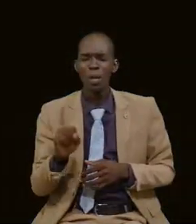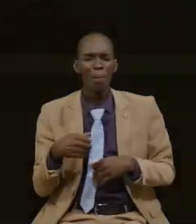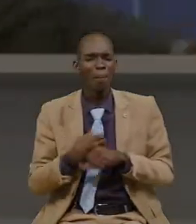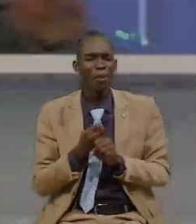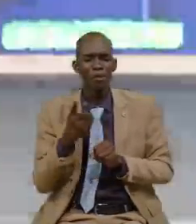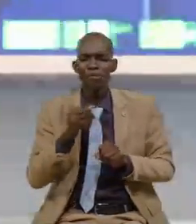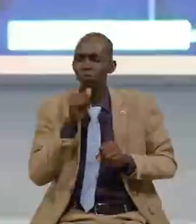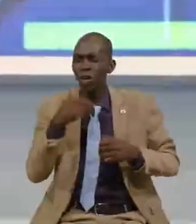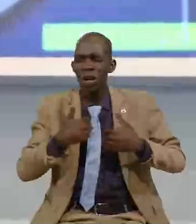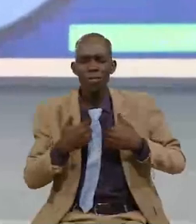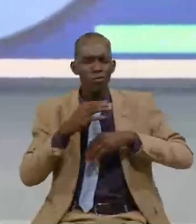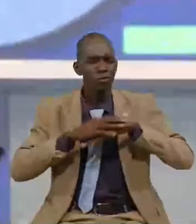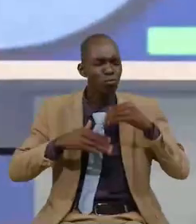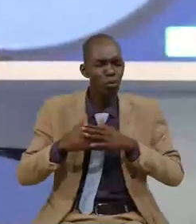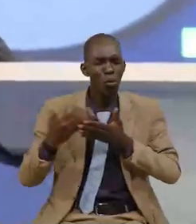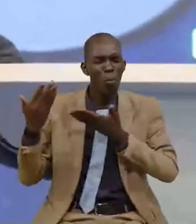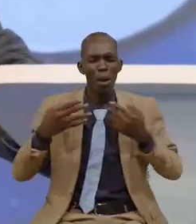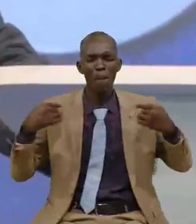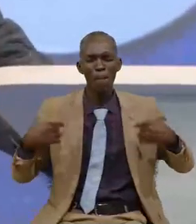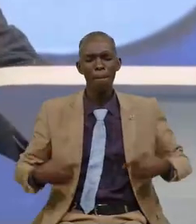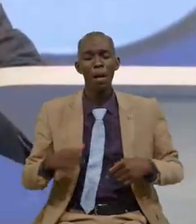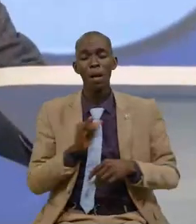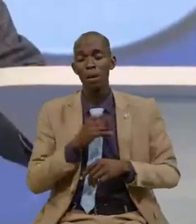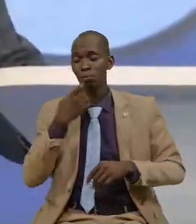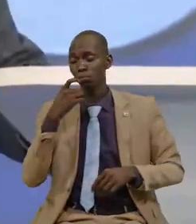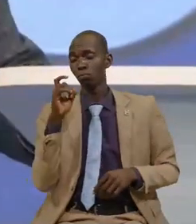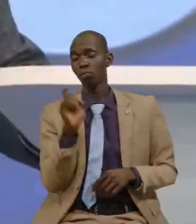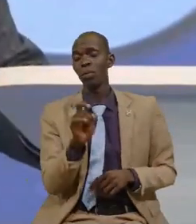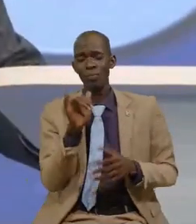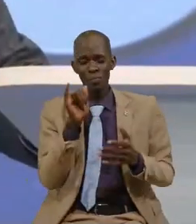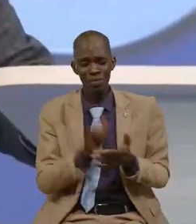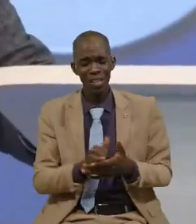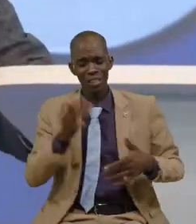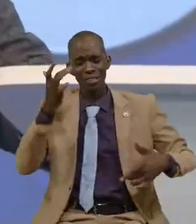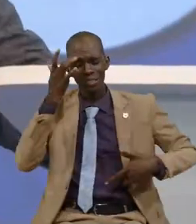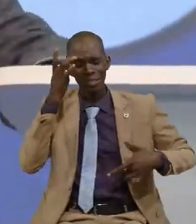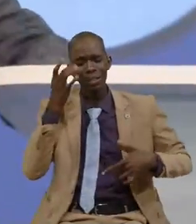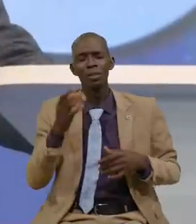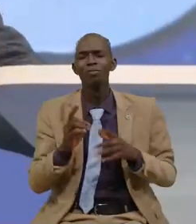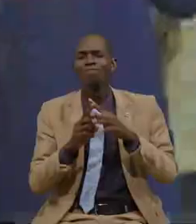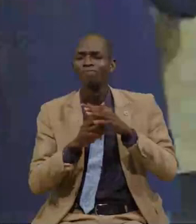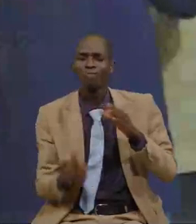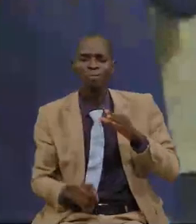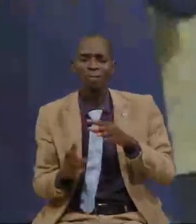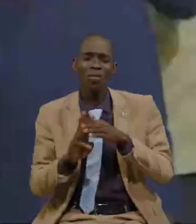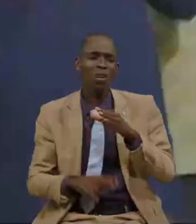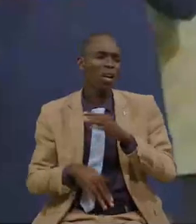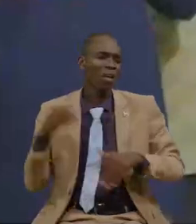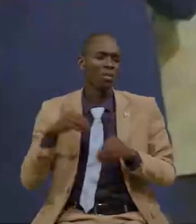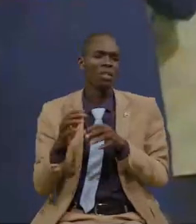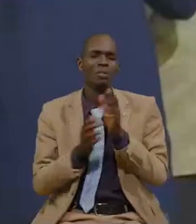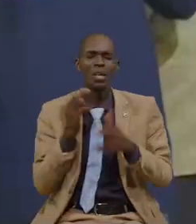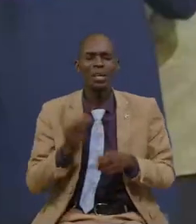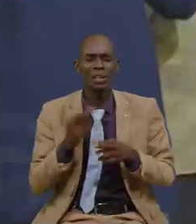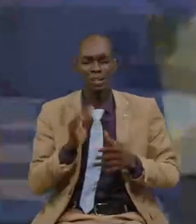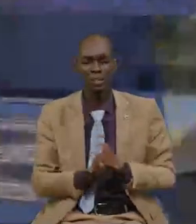L'hernie qui vous cause l'inconfort et la douleur, je commande que l'hernie la disparaisse